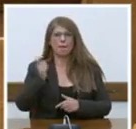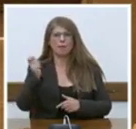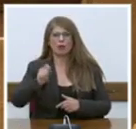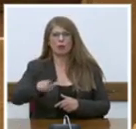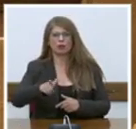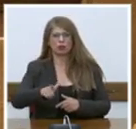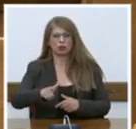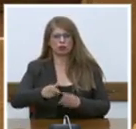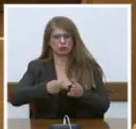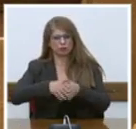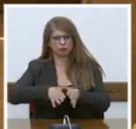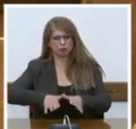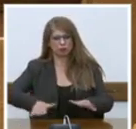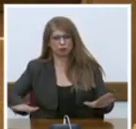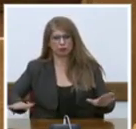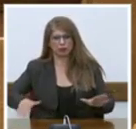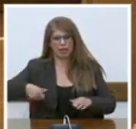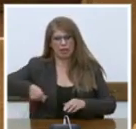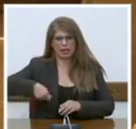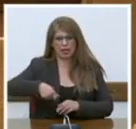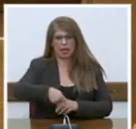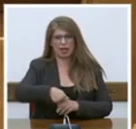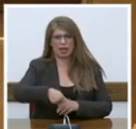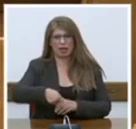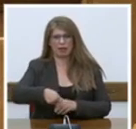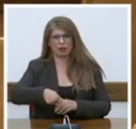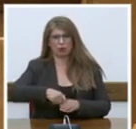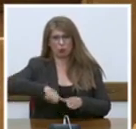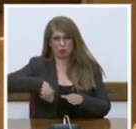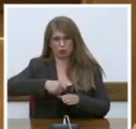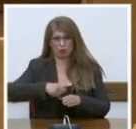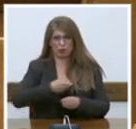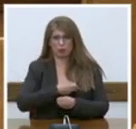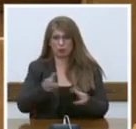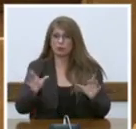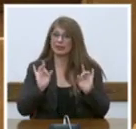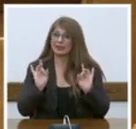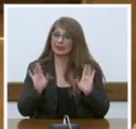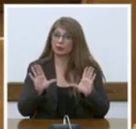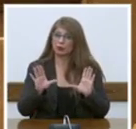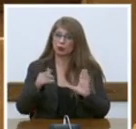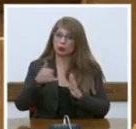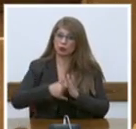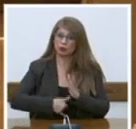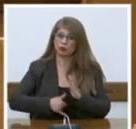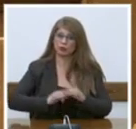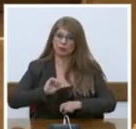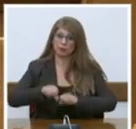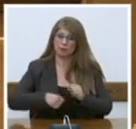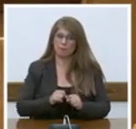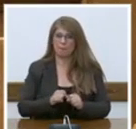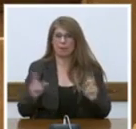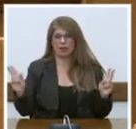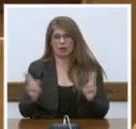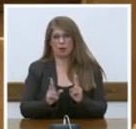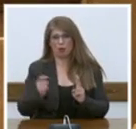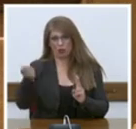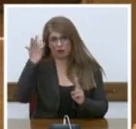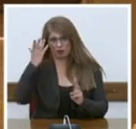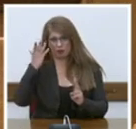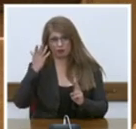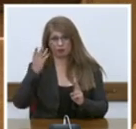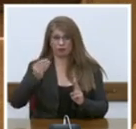λανσάρει καλάθια του νοικοκυριού που δεν προσφέρουν τίποτε ουσιαστικό στη μάχη κατά της ακρίβειας. Η